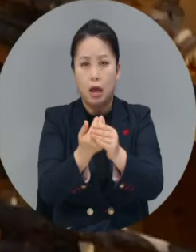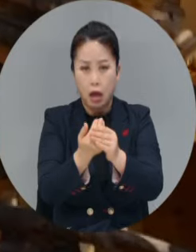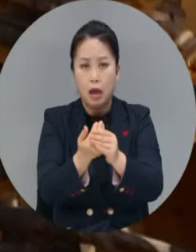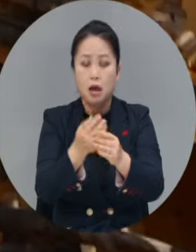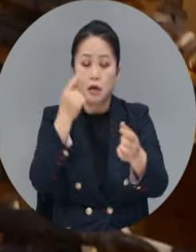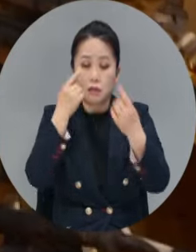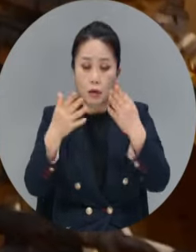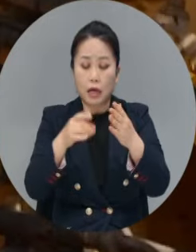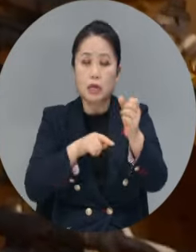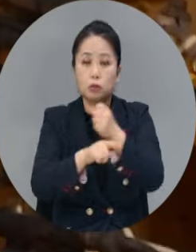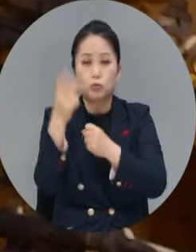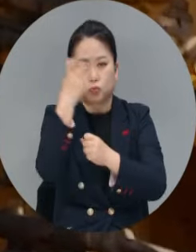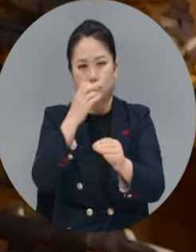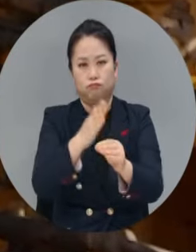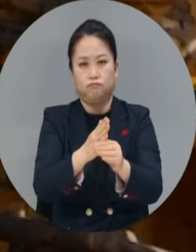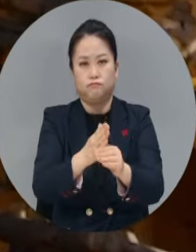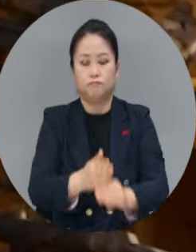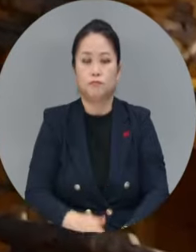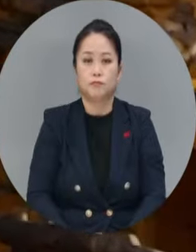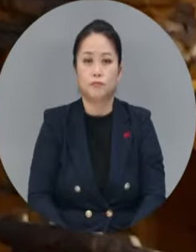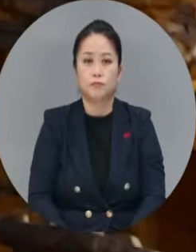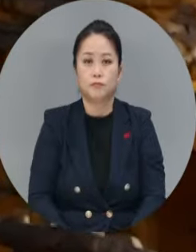정확한 경의를 조사하고 있습니다